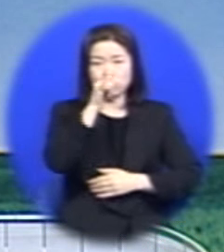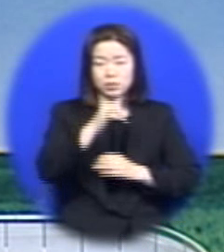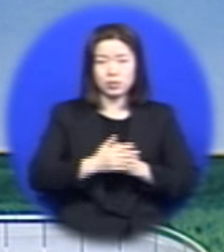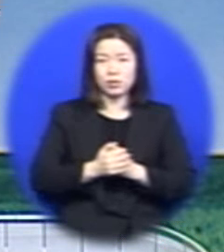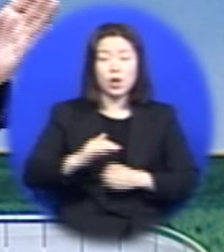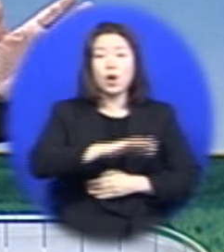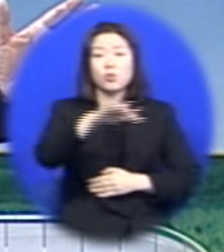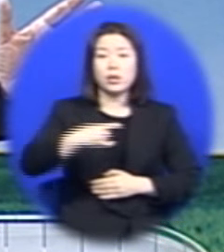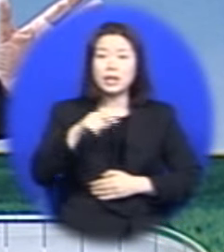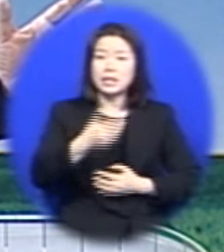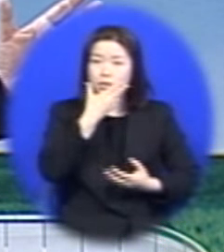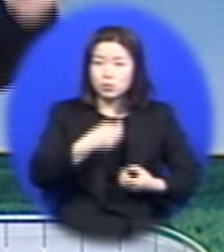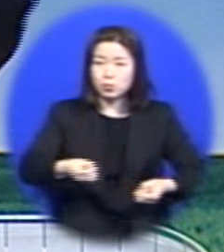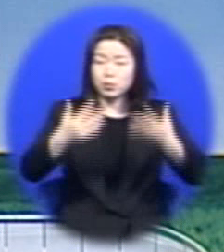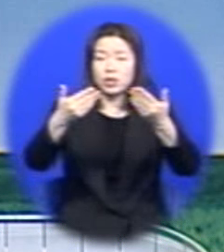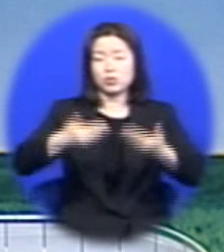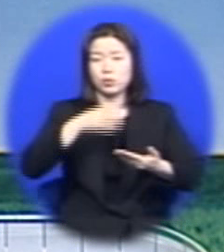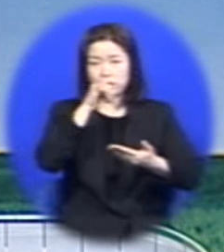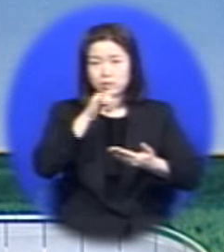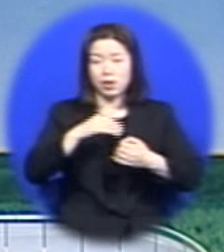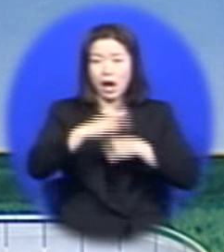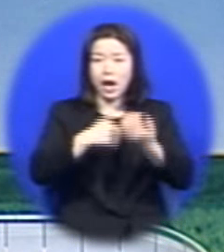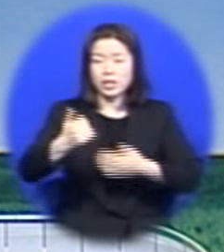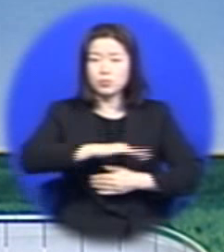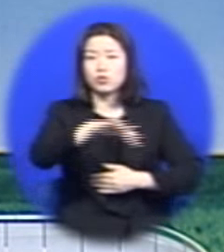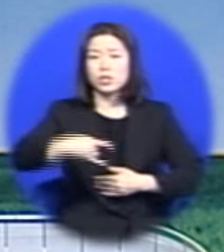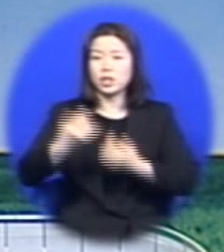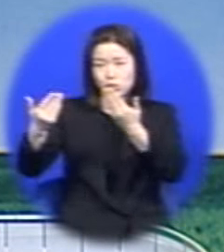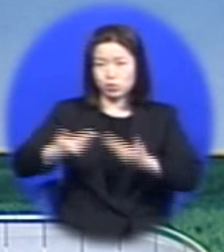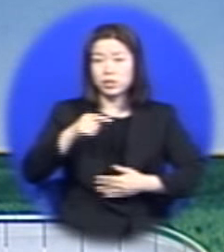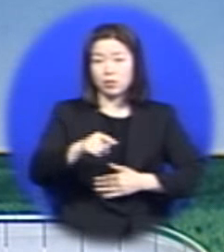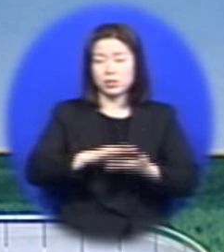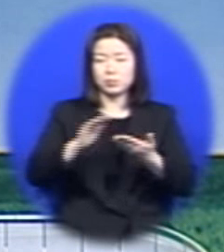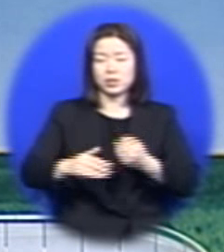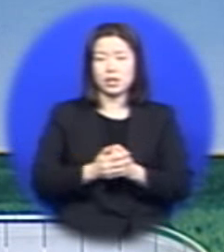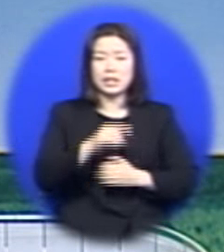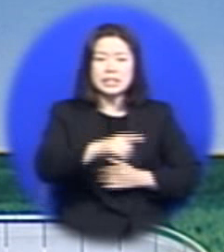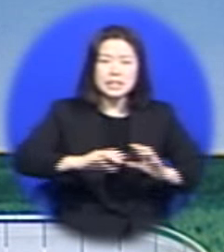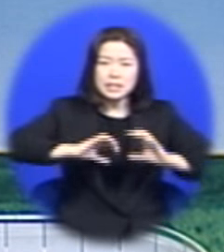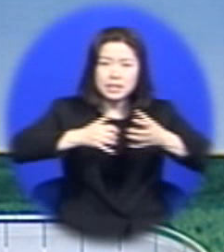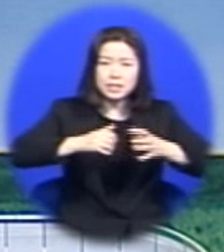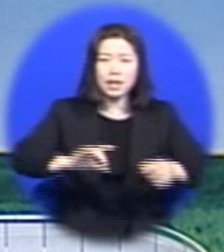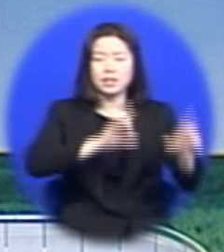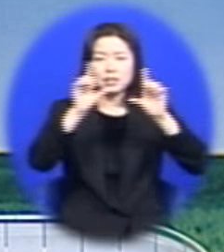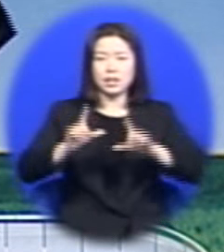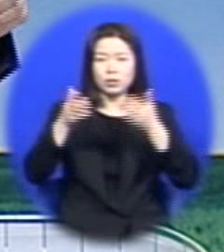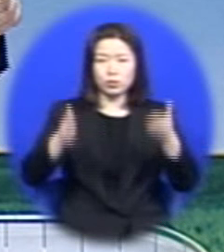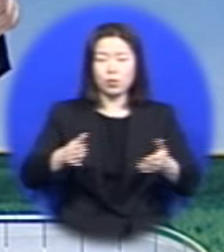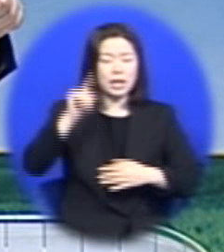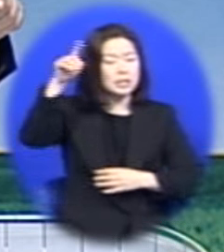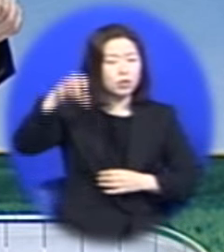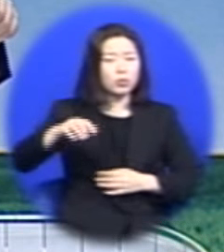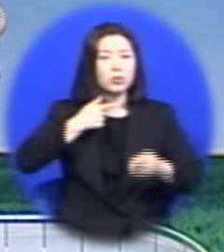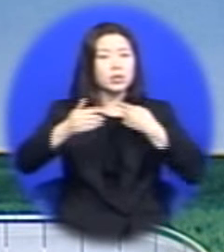우리에게 이 축복이 주어져 있어요. 하나님이 우리에게 주신 거예요. 이 세상에 사는 동안에 그 천국을